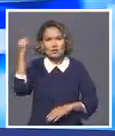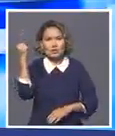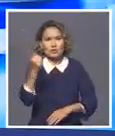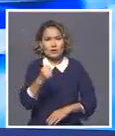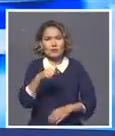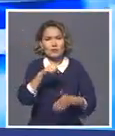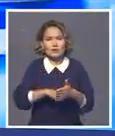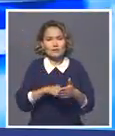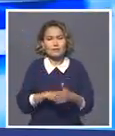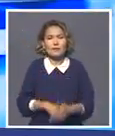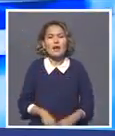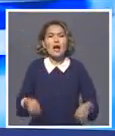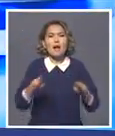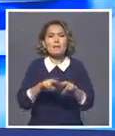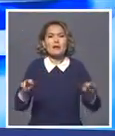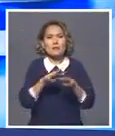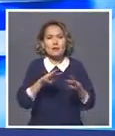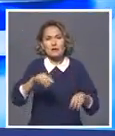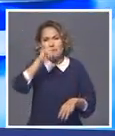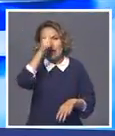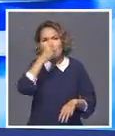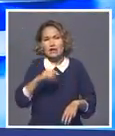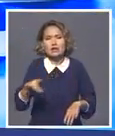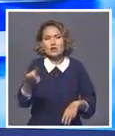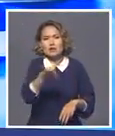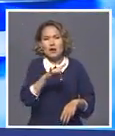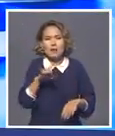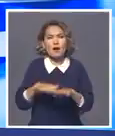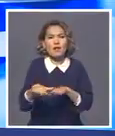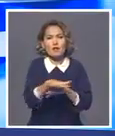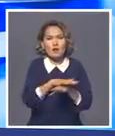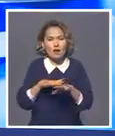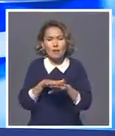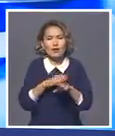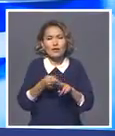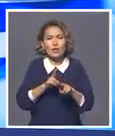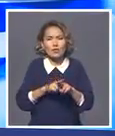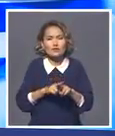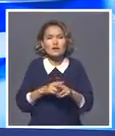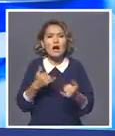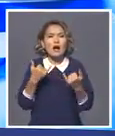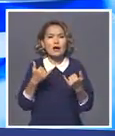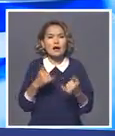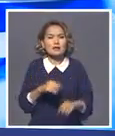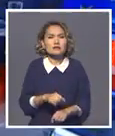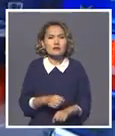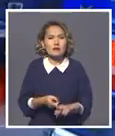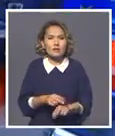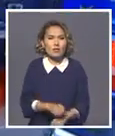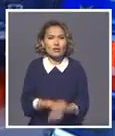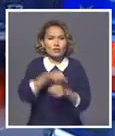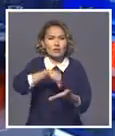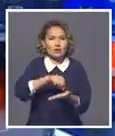Грекия премьер-министрі Алексис Ципрас отандастарын жексенбі күні өтетін референдумда халықаралық кредиторлардың талабына қарсы дауыс беруге